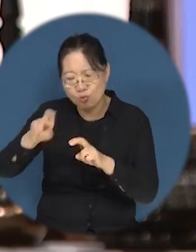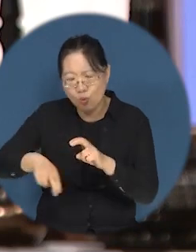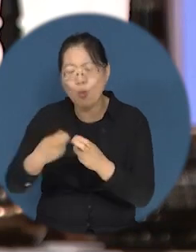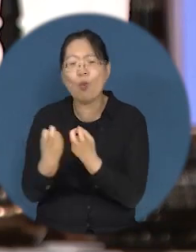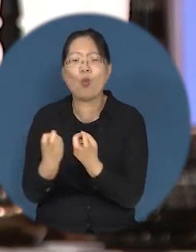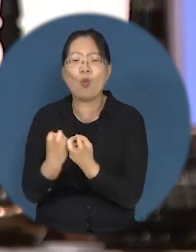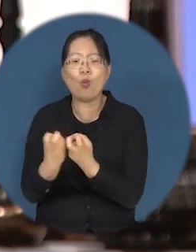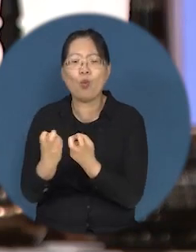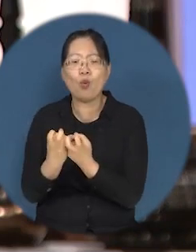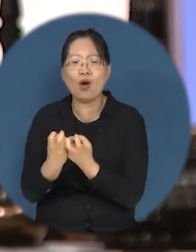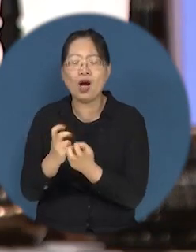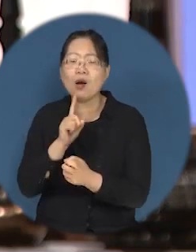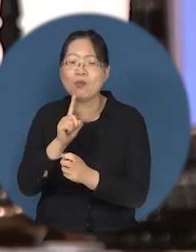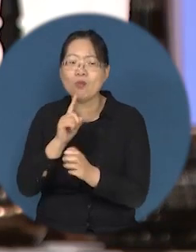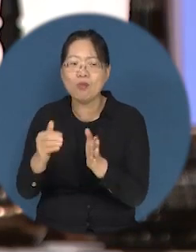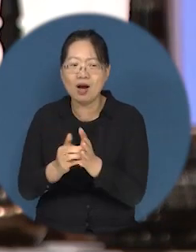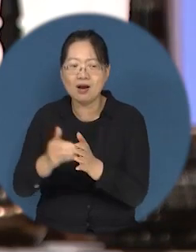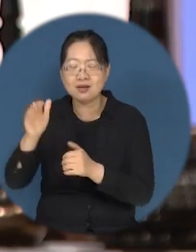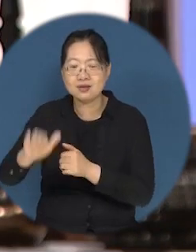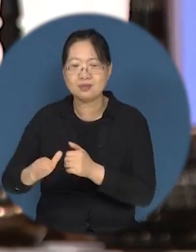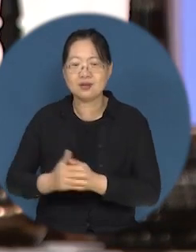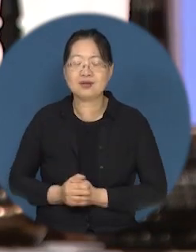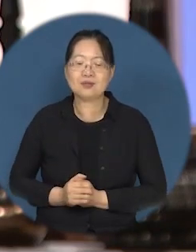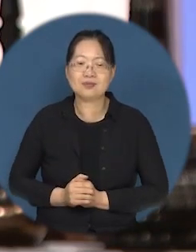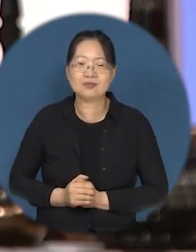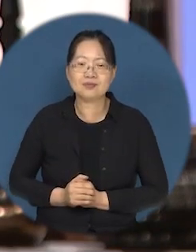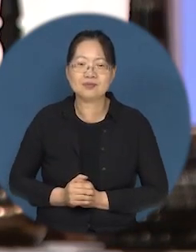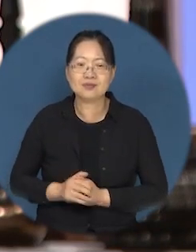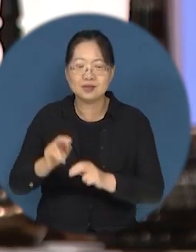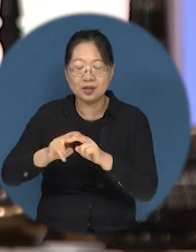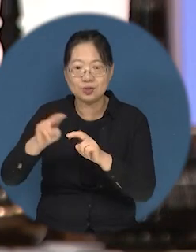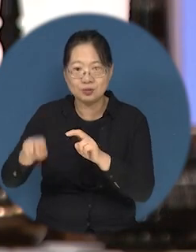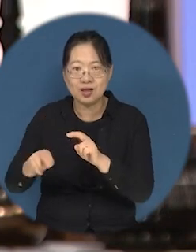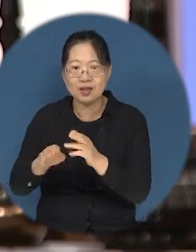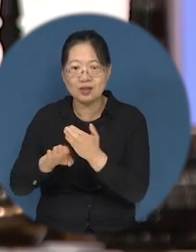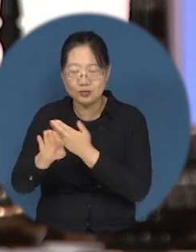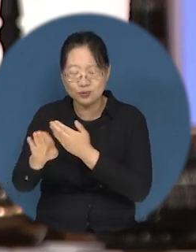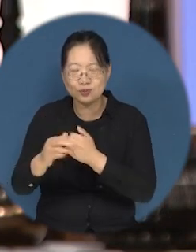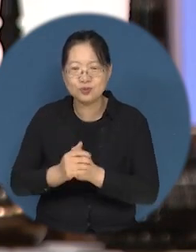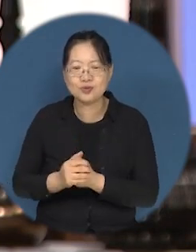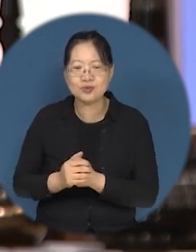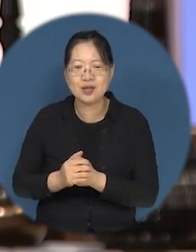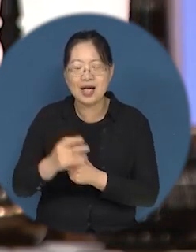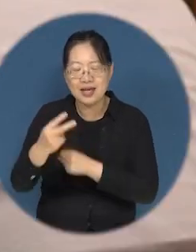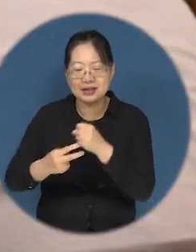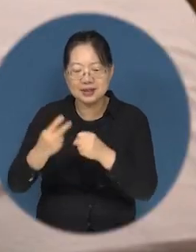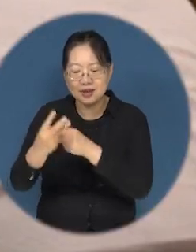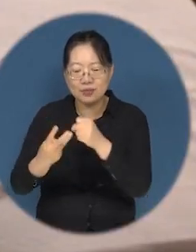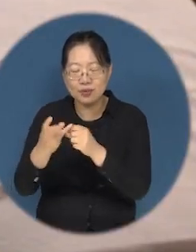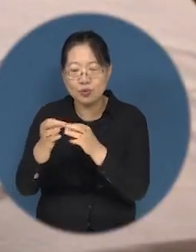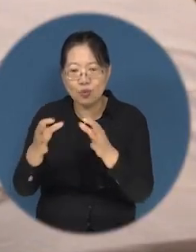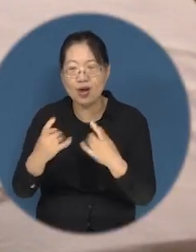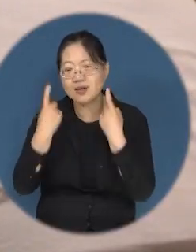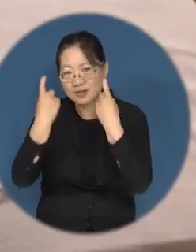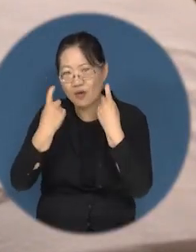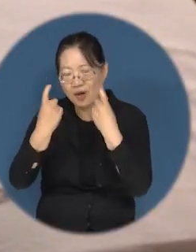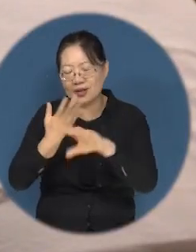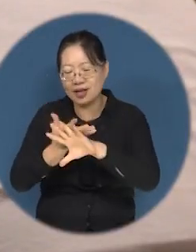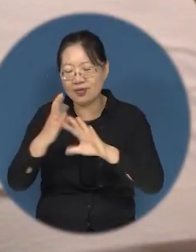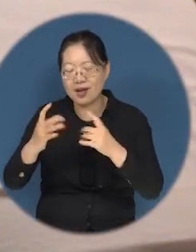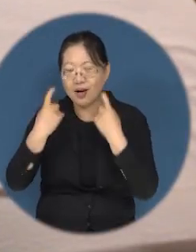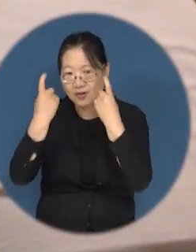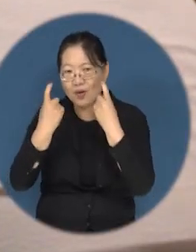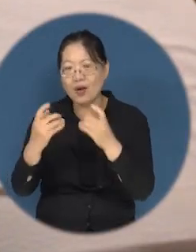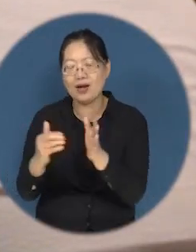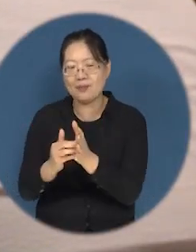이런 얘기도 좀 듣긴 했는데 하여간에 그때 그만두고서 한 2, 3년을 이제 여행을 다녔습니다. 어. 네, 해외여행 다니고